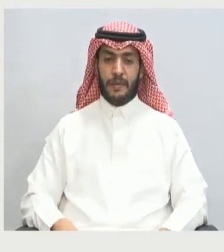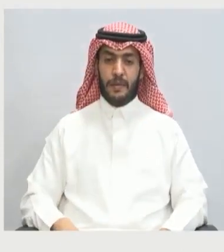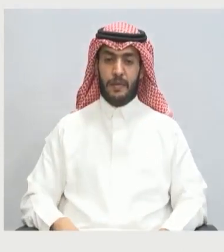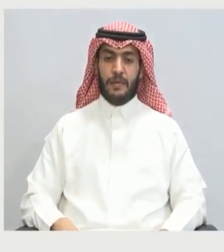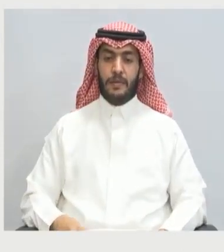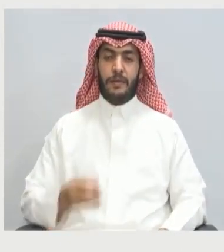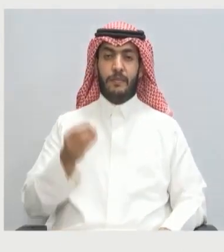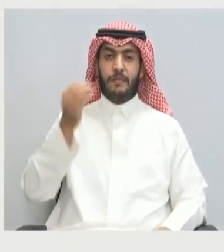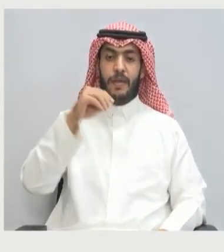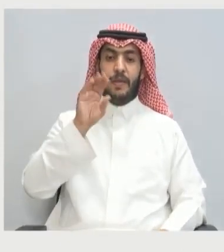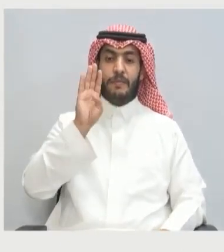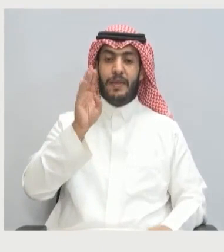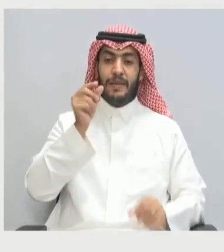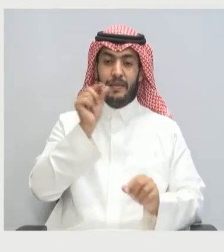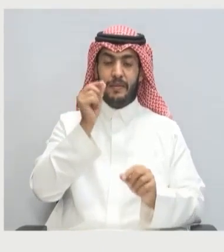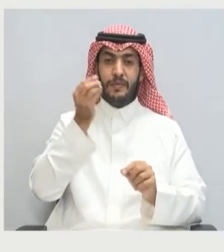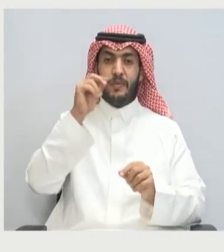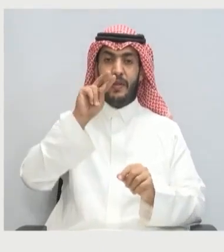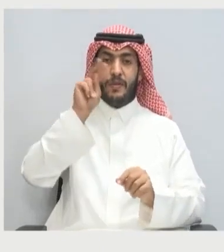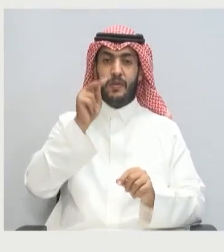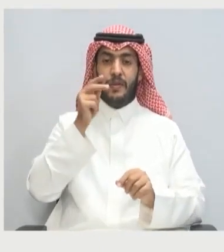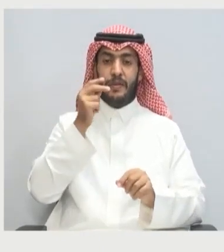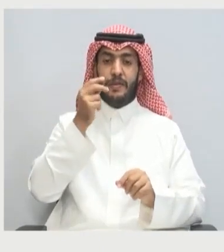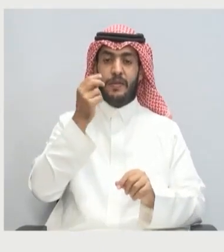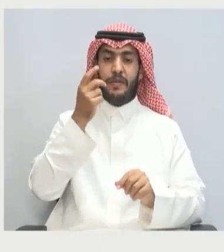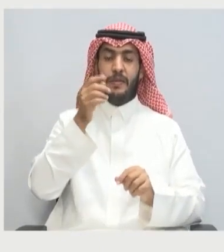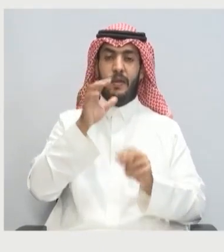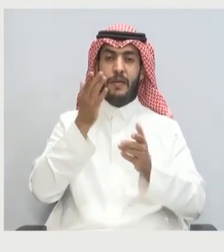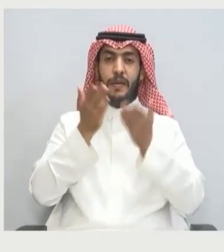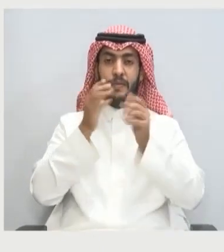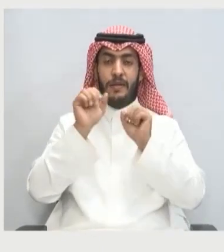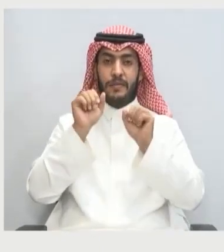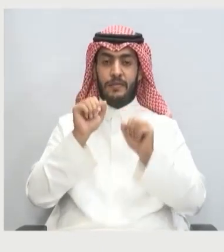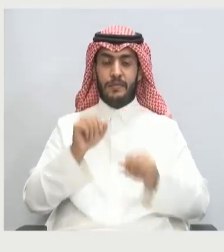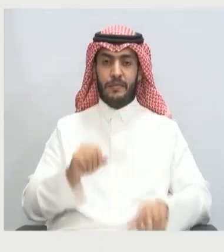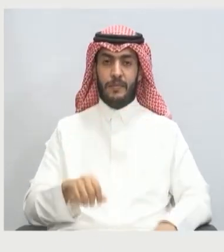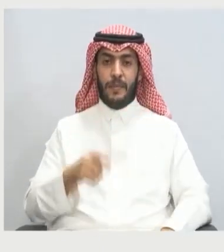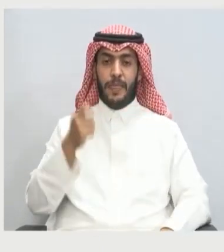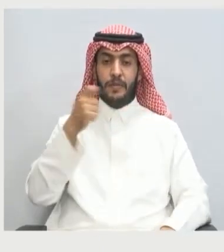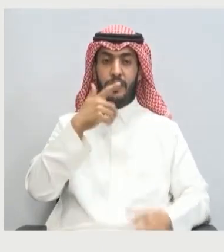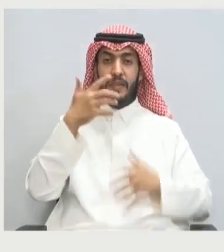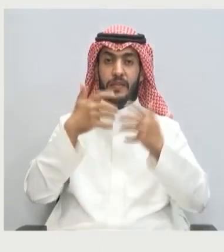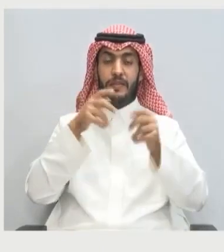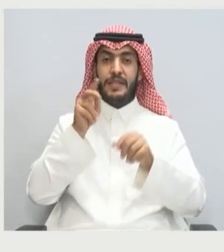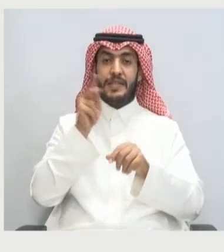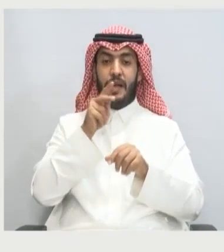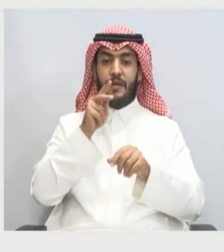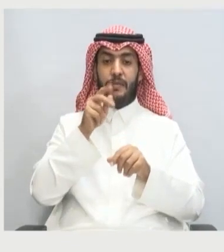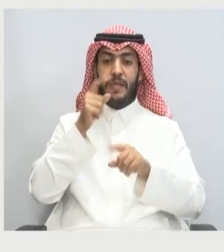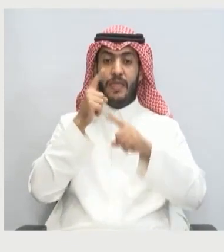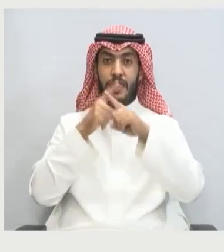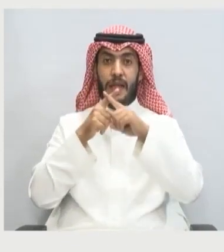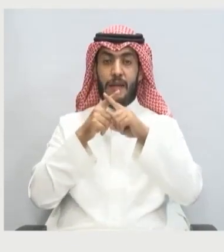مضروبه في تركيز الماده الثانيه مرفوعه لا اسها وهي معاملها اذا سرعه التفاعل تساوي حاصل